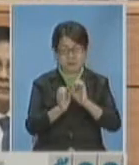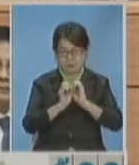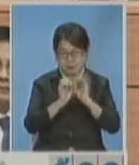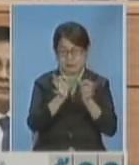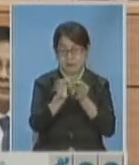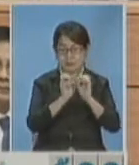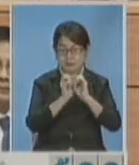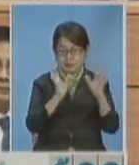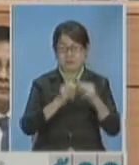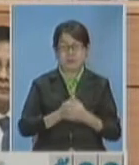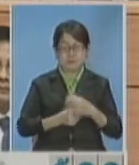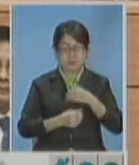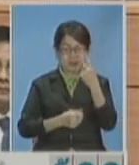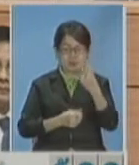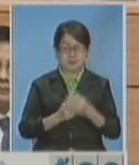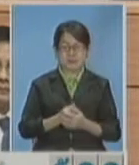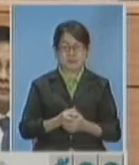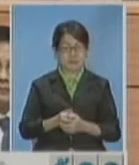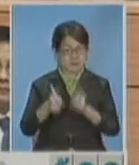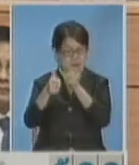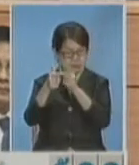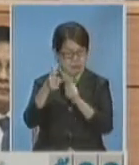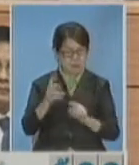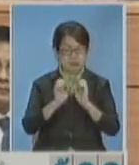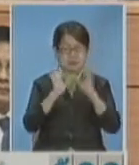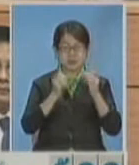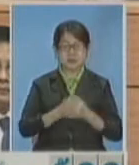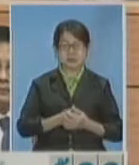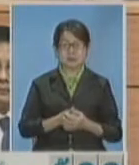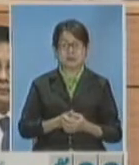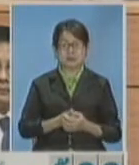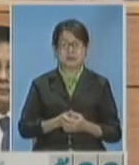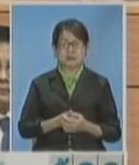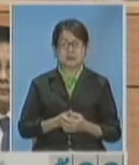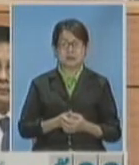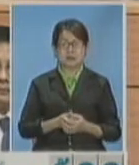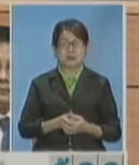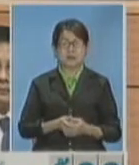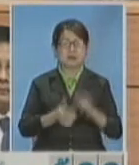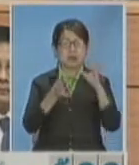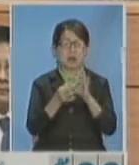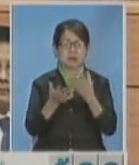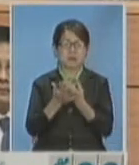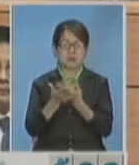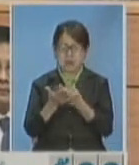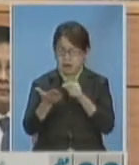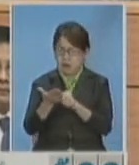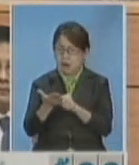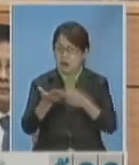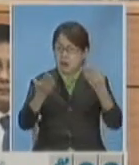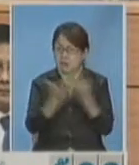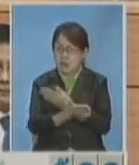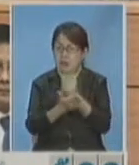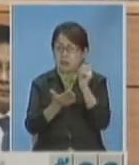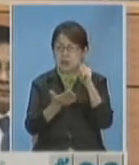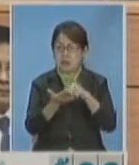ธานเห็นโดยสังเขปและเป็นประเด็นชัดๆก็คือว่าการเปลี่ยนแปลงงบประมาณไป